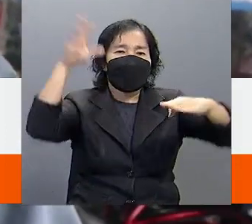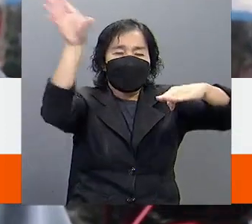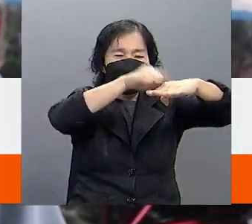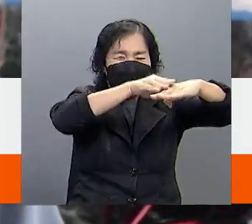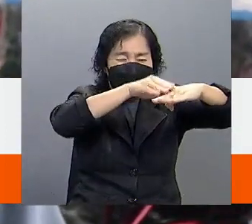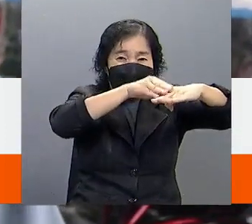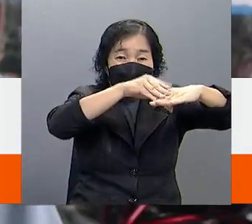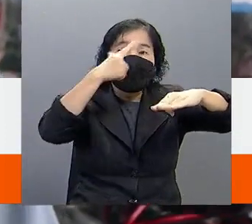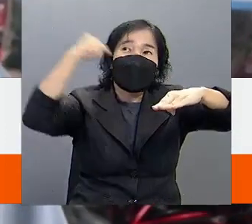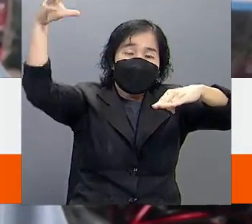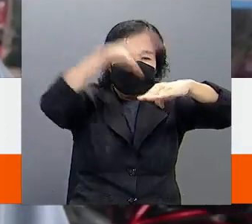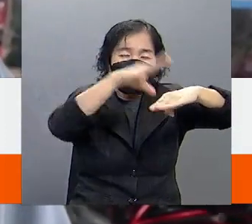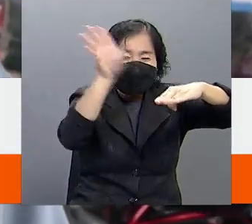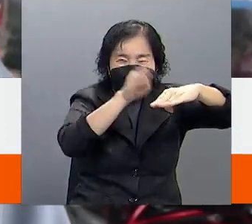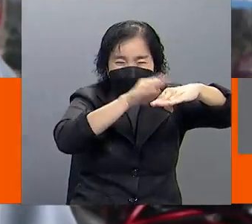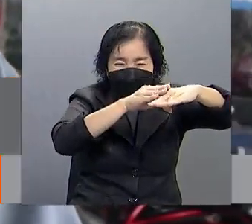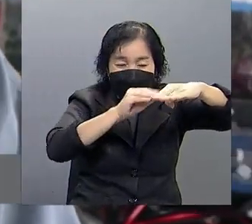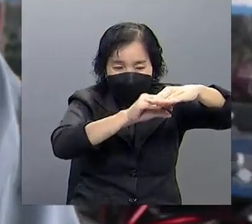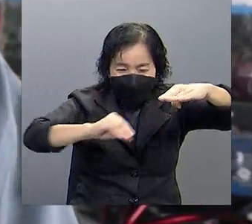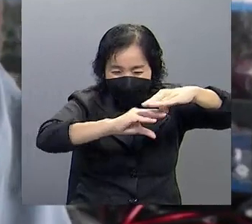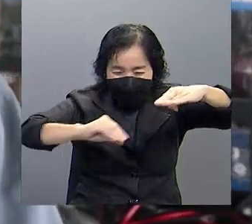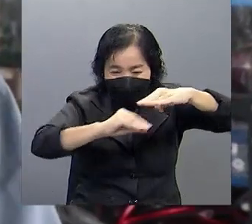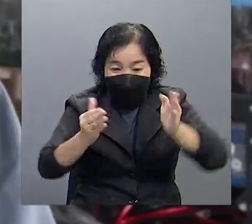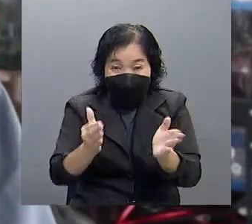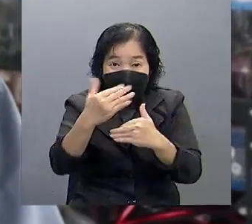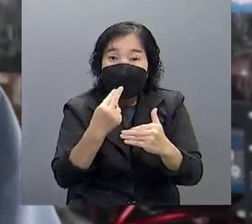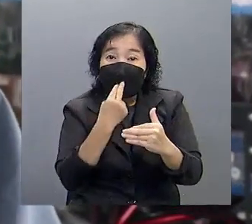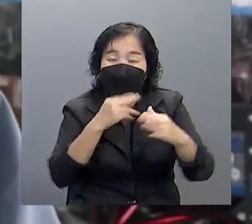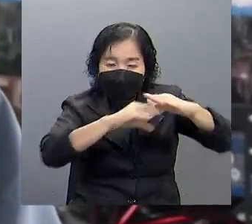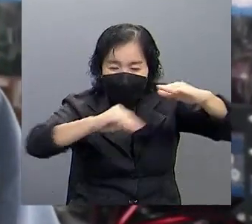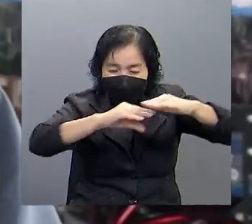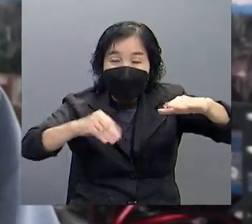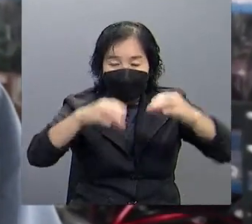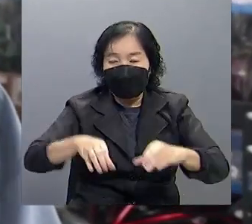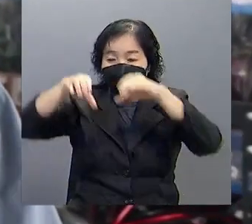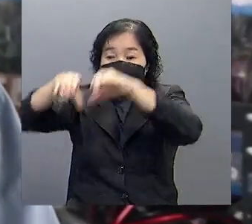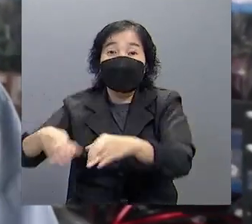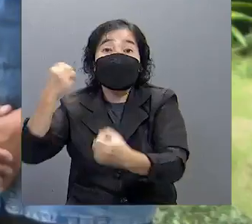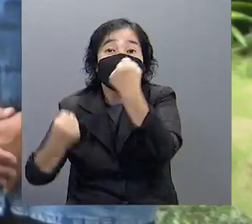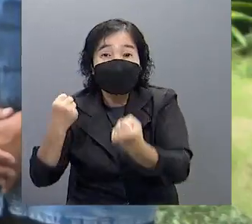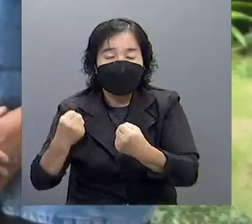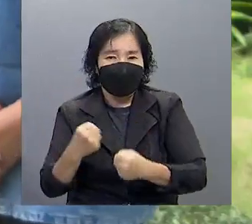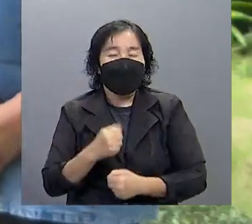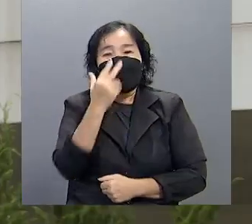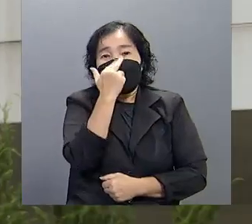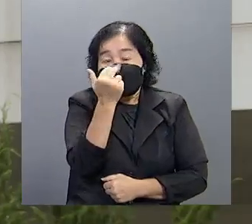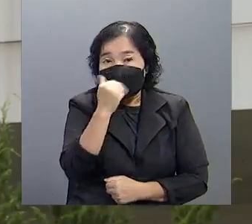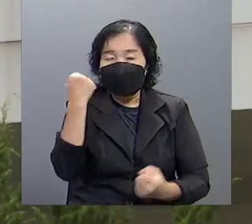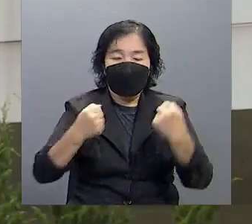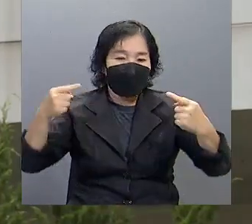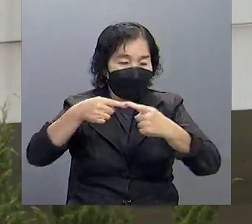ได้นะครับแต่ถ้าเป็นรถขนาดใหญ่นะครับมอเตอร์ขนาด 10ka 20kนะครับการลงทุนของแบบครับก็ค่อนข้างเยอะนะครับ